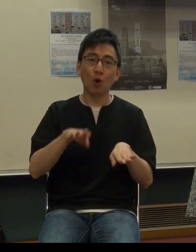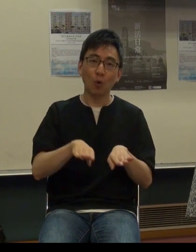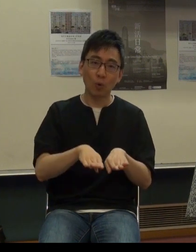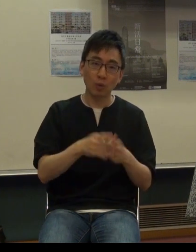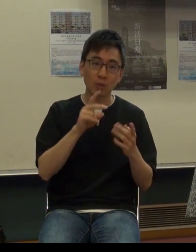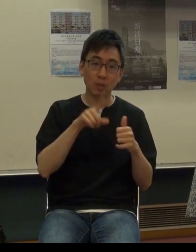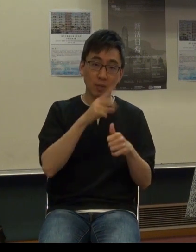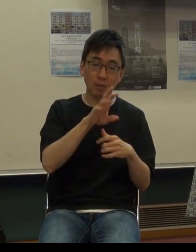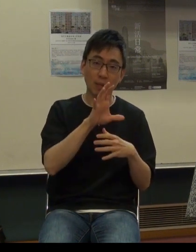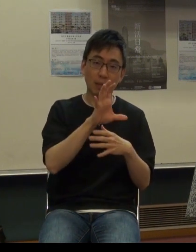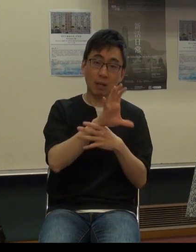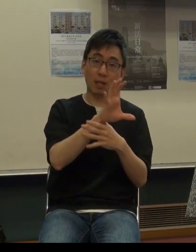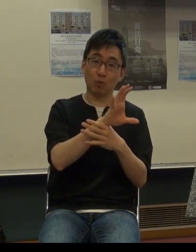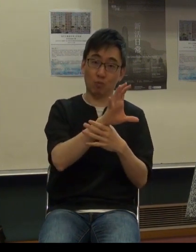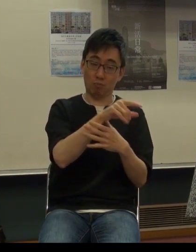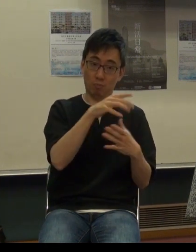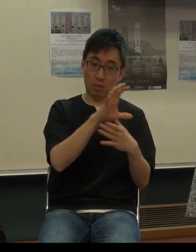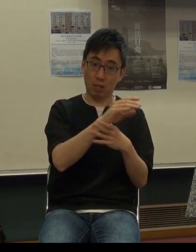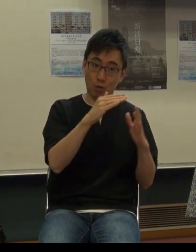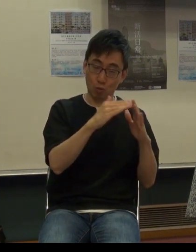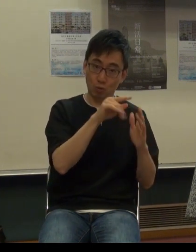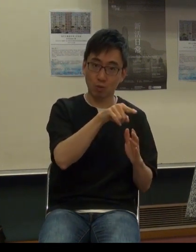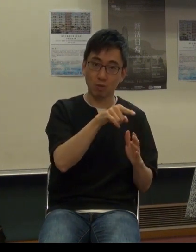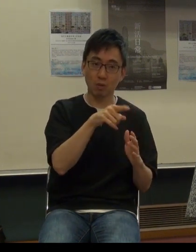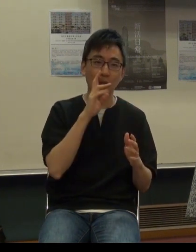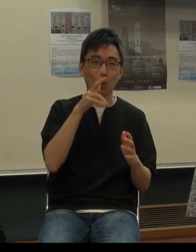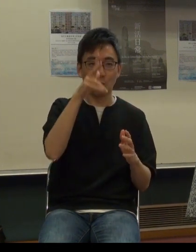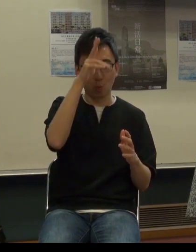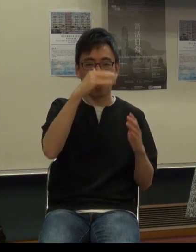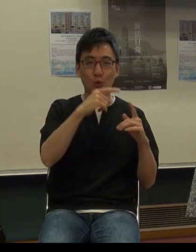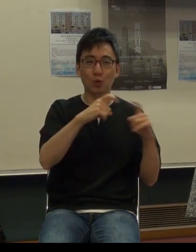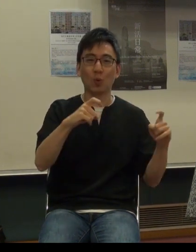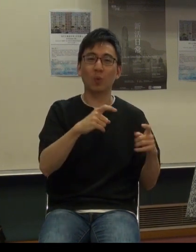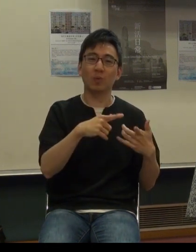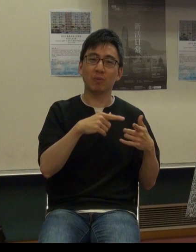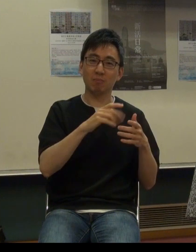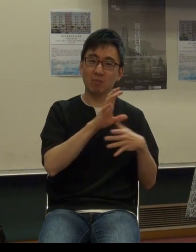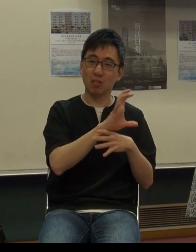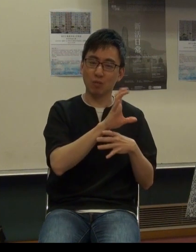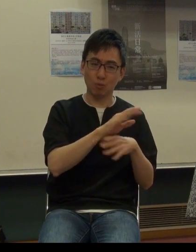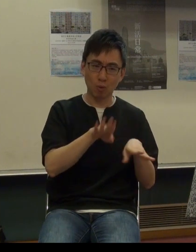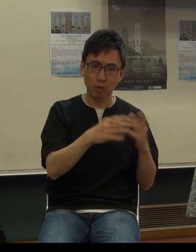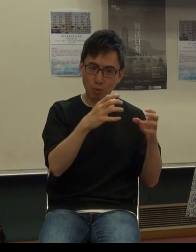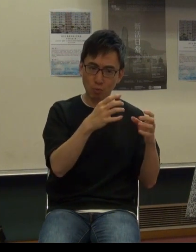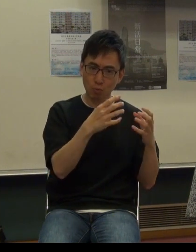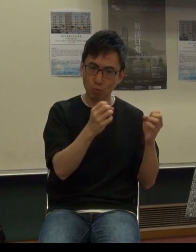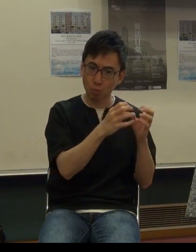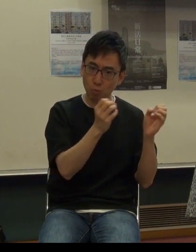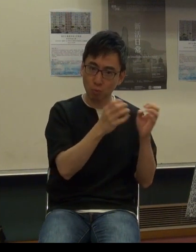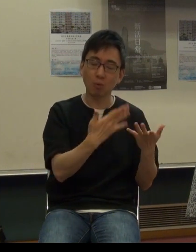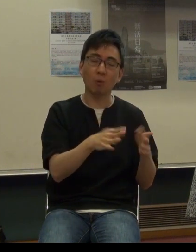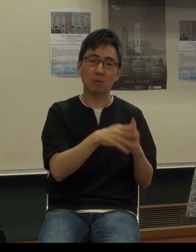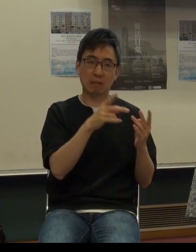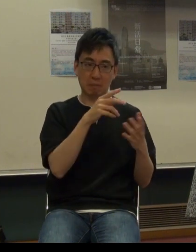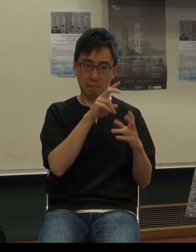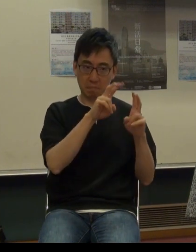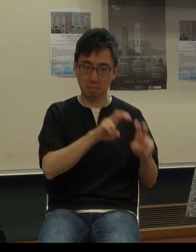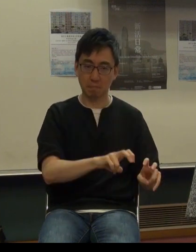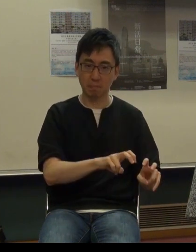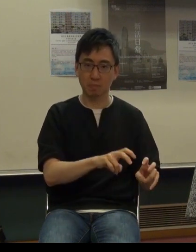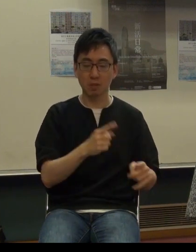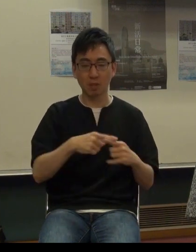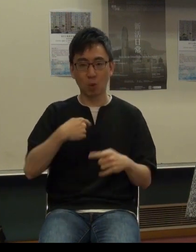會睇戲院啦嚇，特別係即係之前皇都戲院引嚟嗰個討論咧，亦都開始有啲人去睇戲院啦嚇。咁